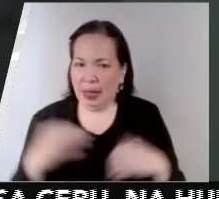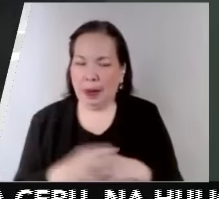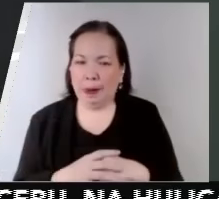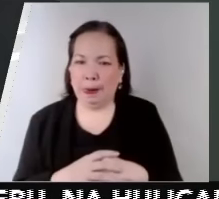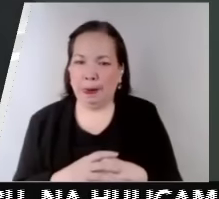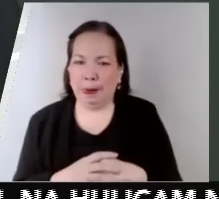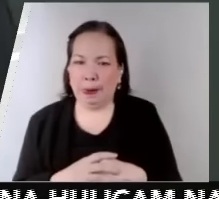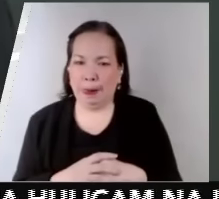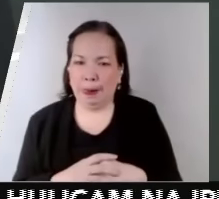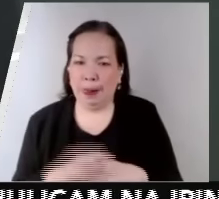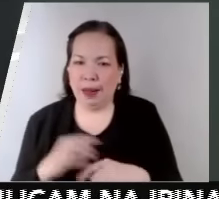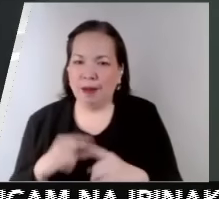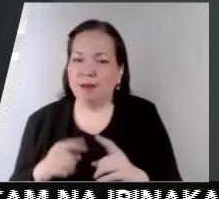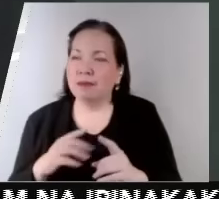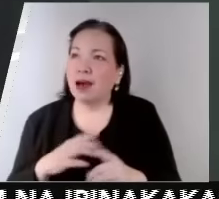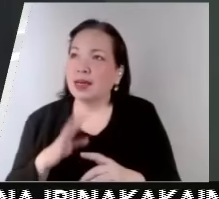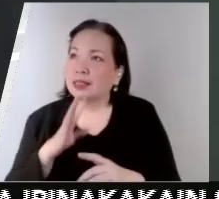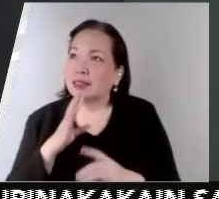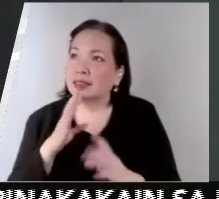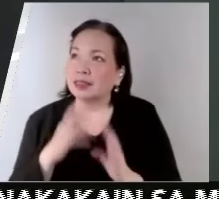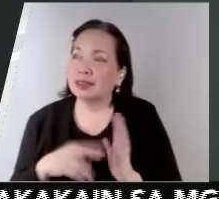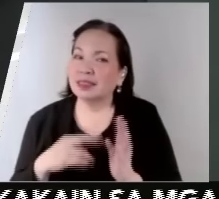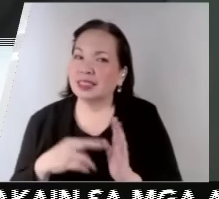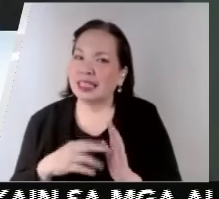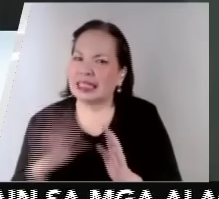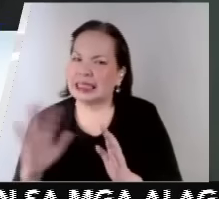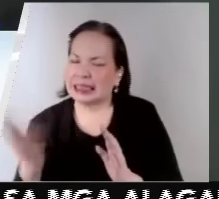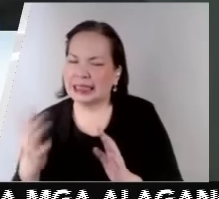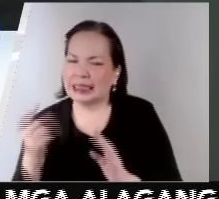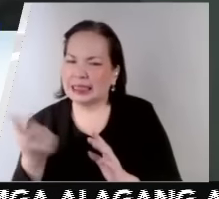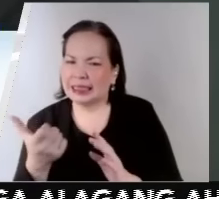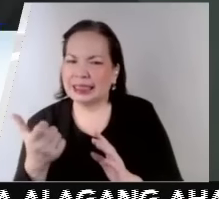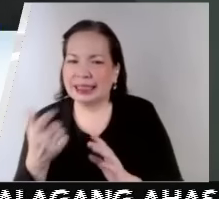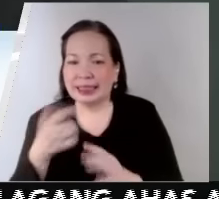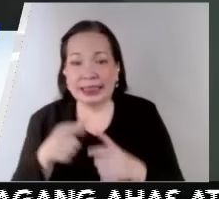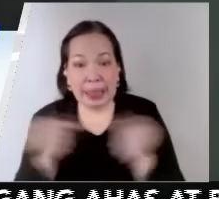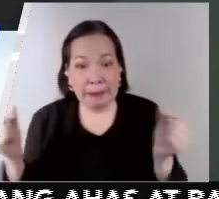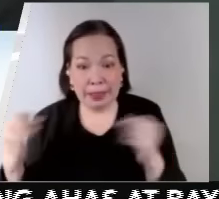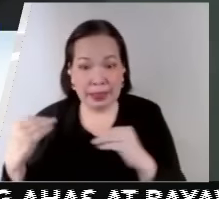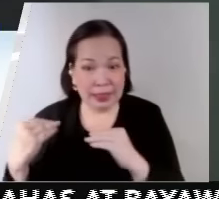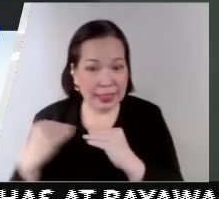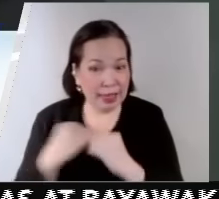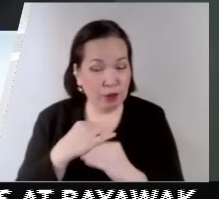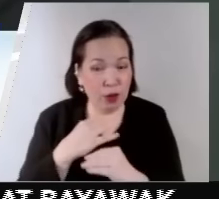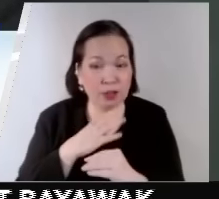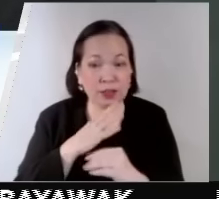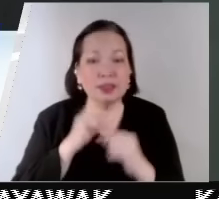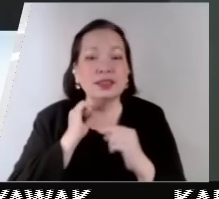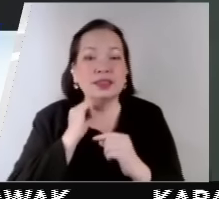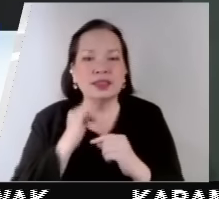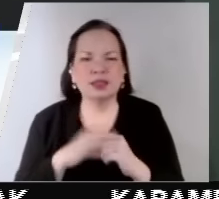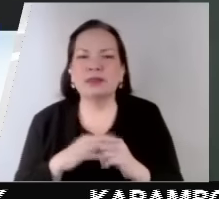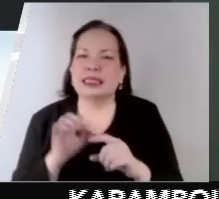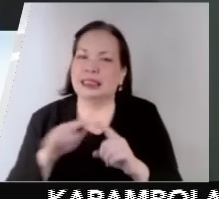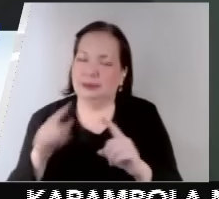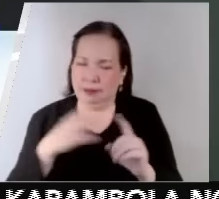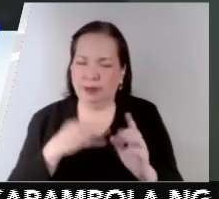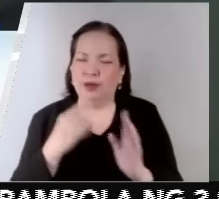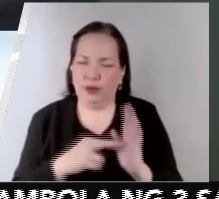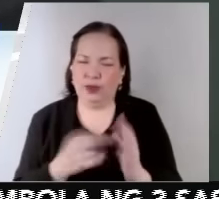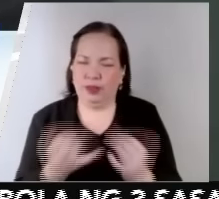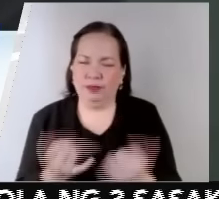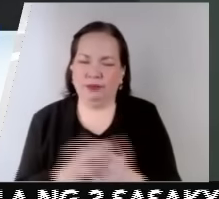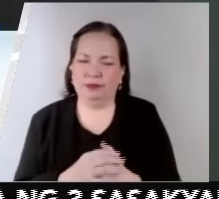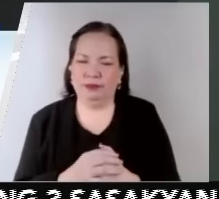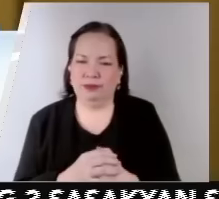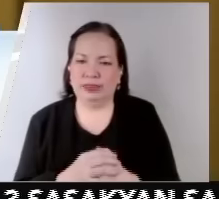pananalita ko dito. Tapos, I think it's a different David Licao ko na makikita nila from the previous